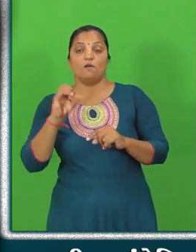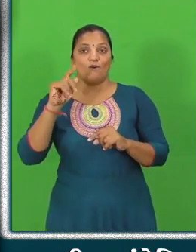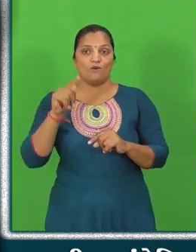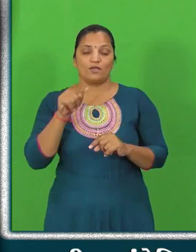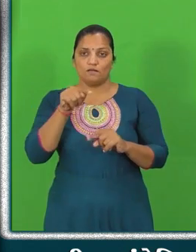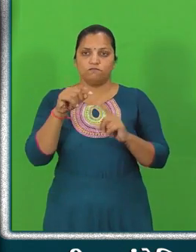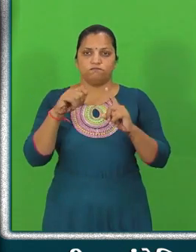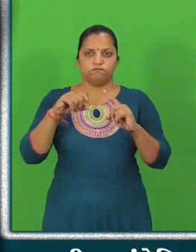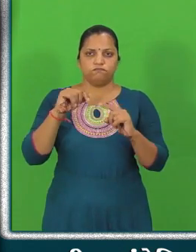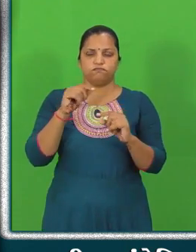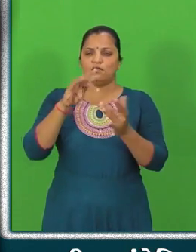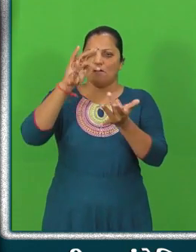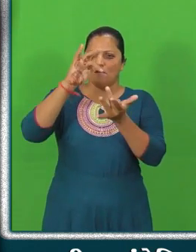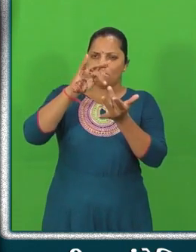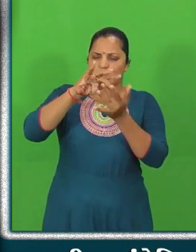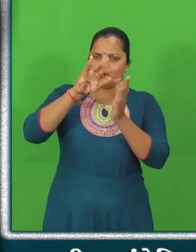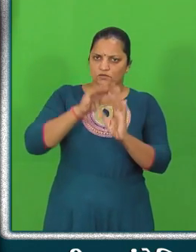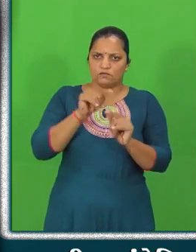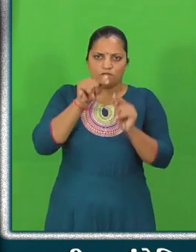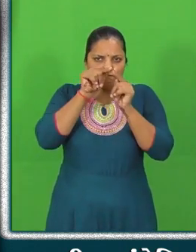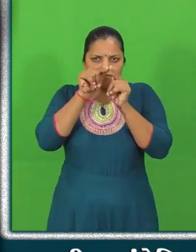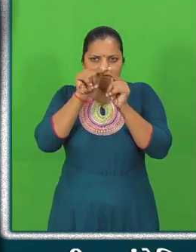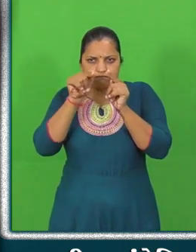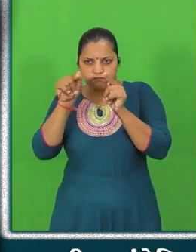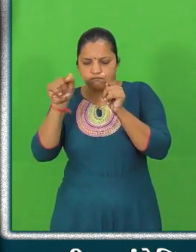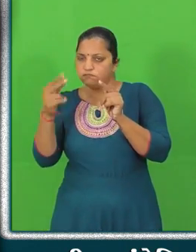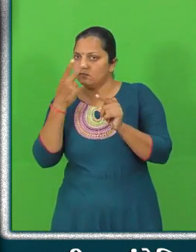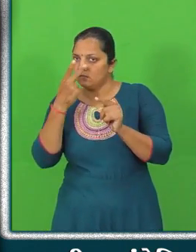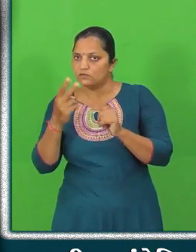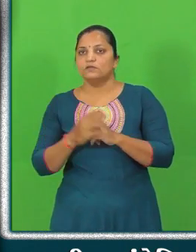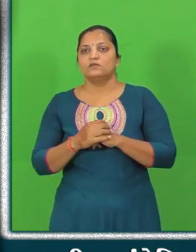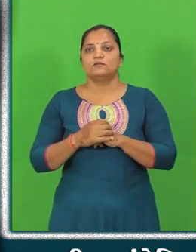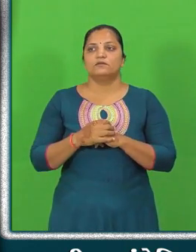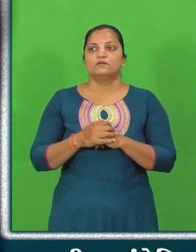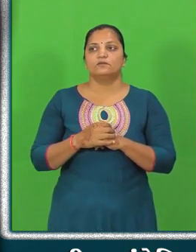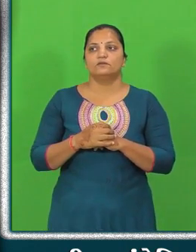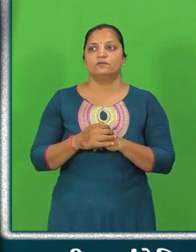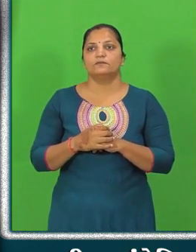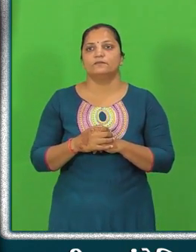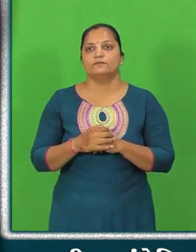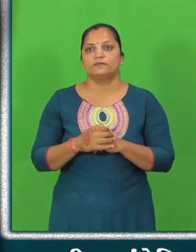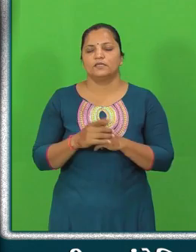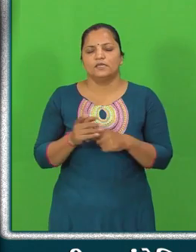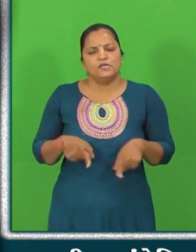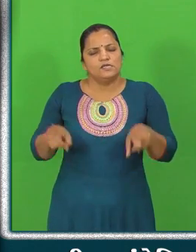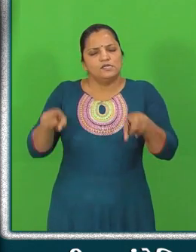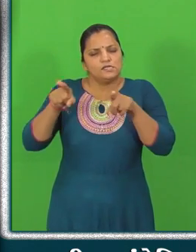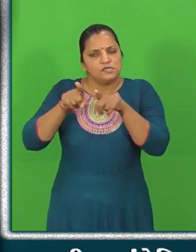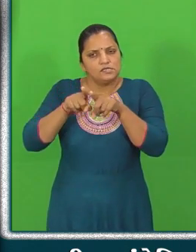તો આ જે કિરણો છે એ તમે જોઈ શકો છો બિલકુલ સમાંતર આપાત કર્યા